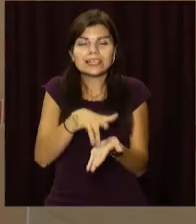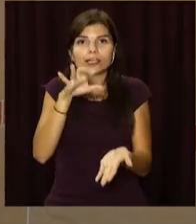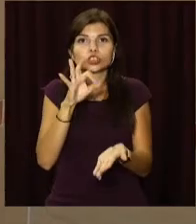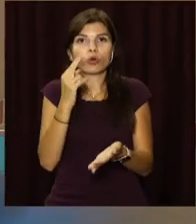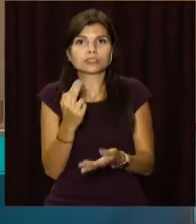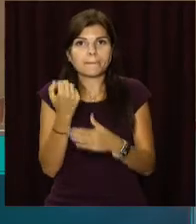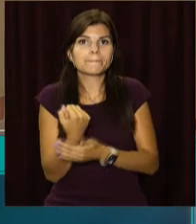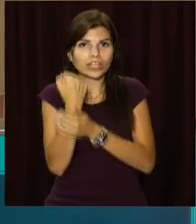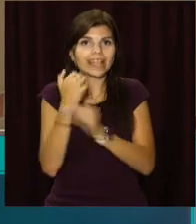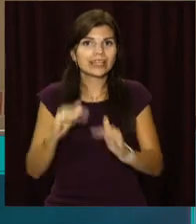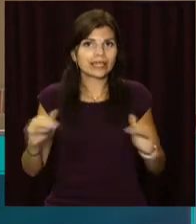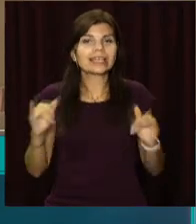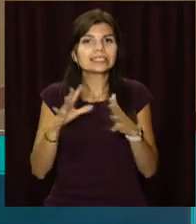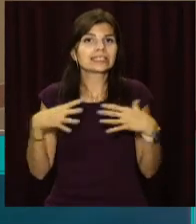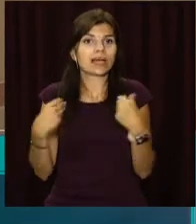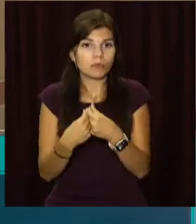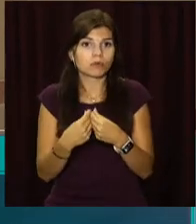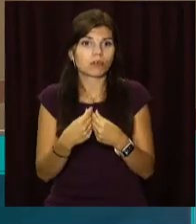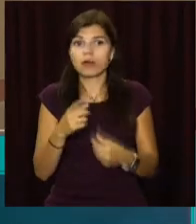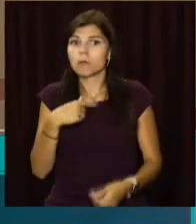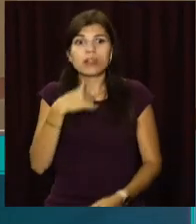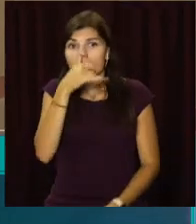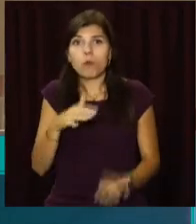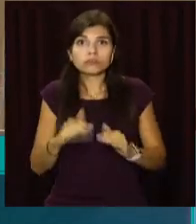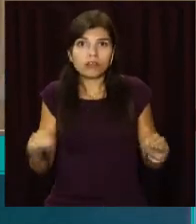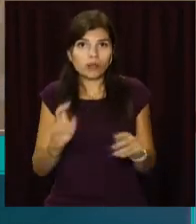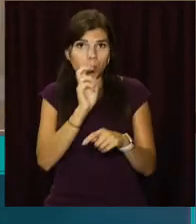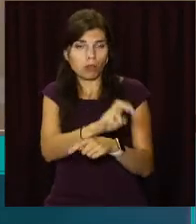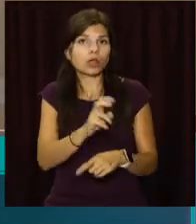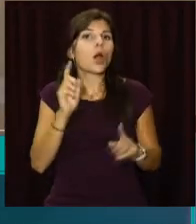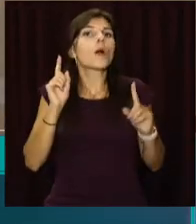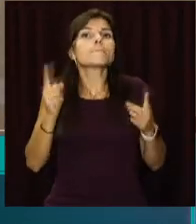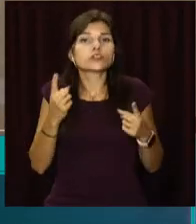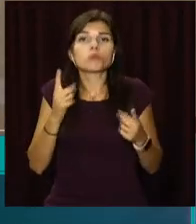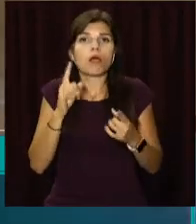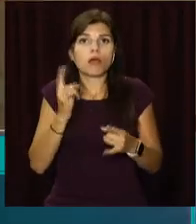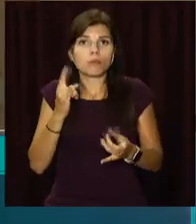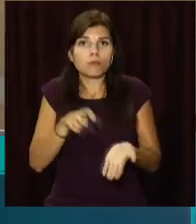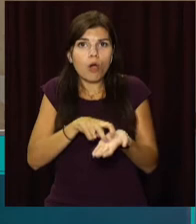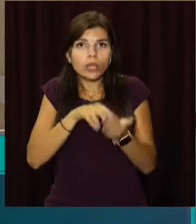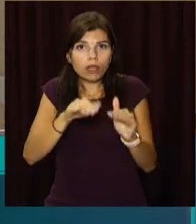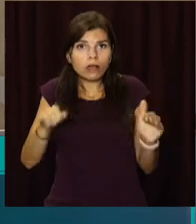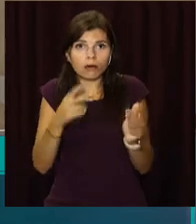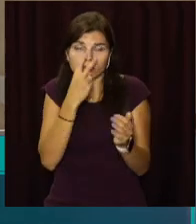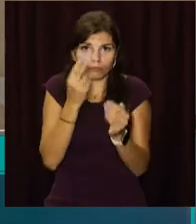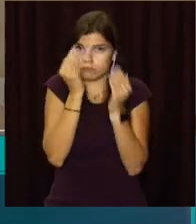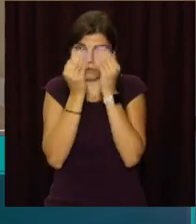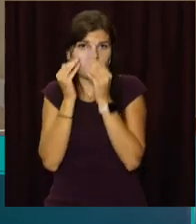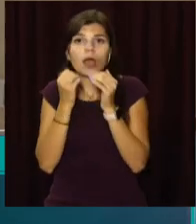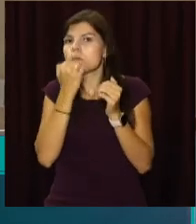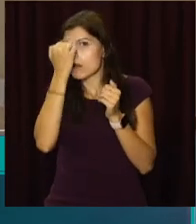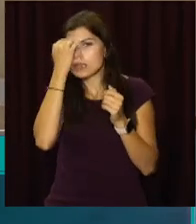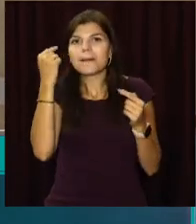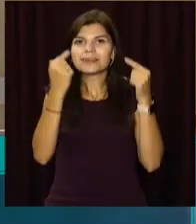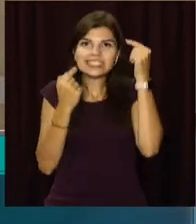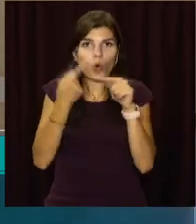Ми не могли піти в дитячий сад, так як дитина боявся дітей. І благодаря психологам цього центру і в дальнішому